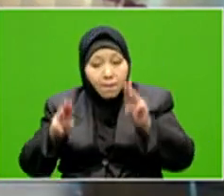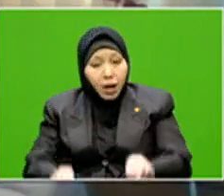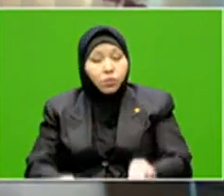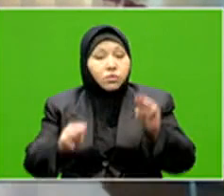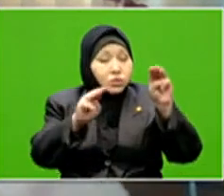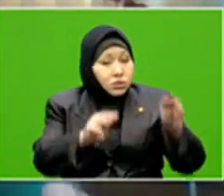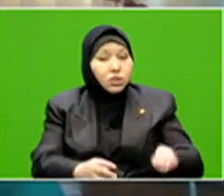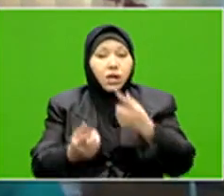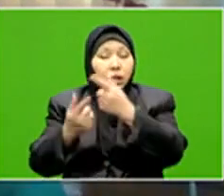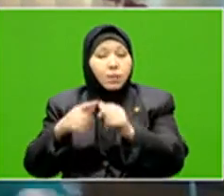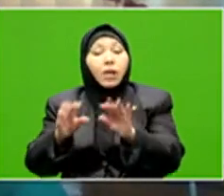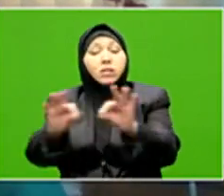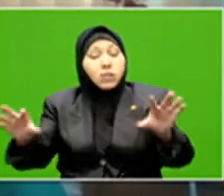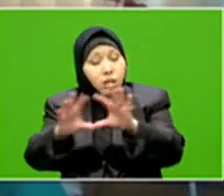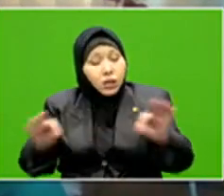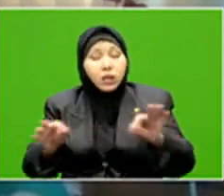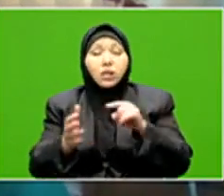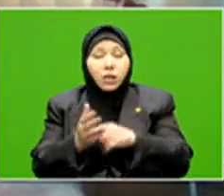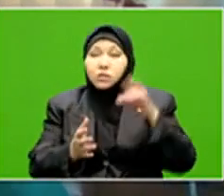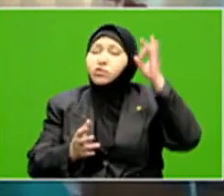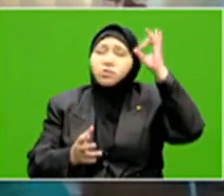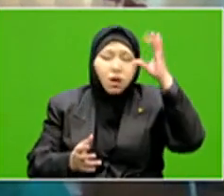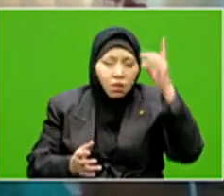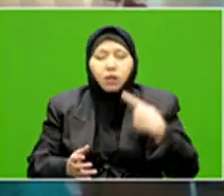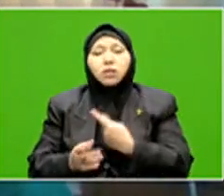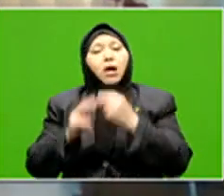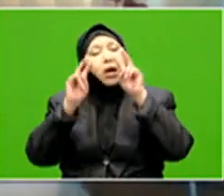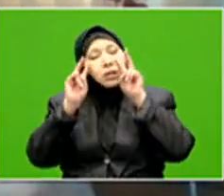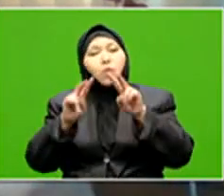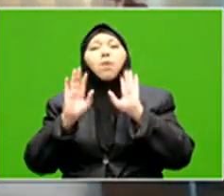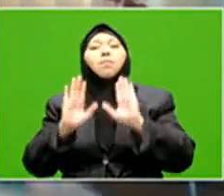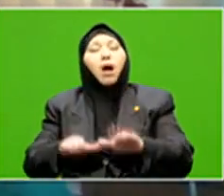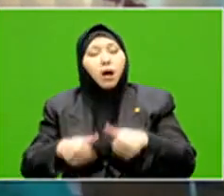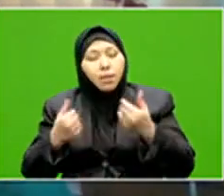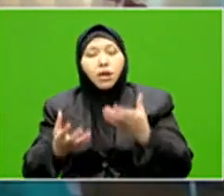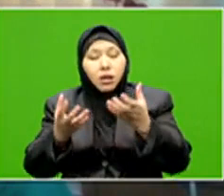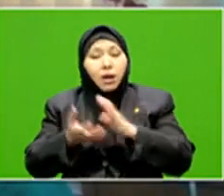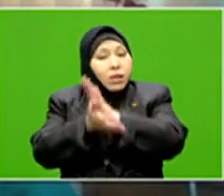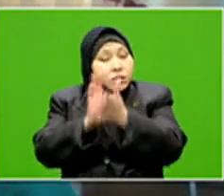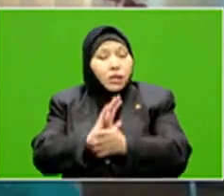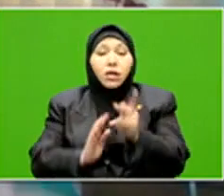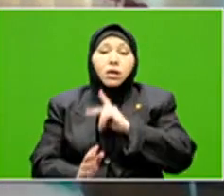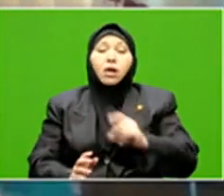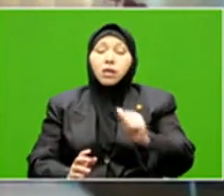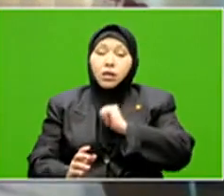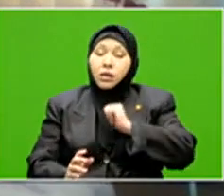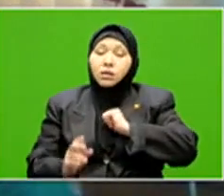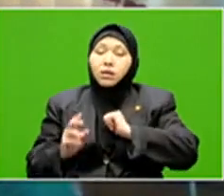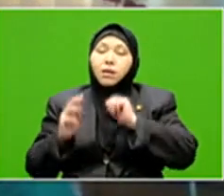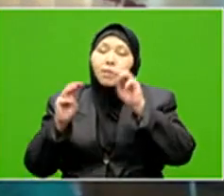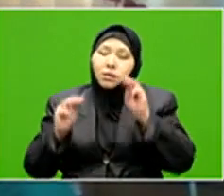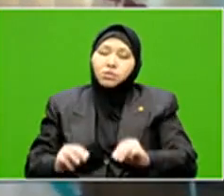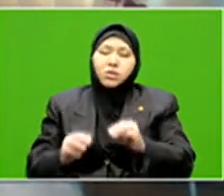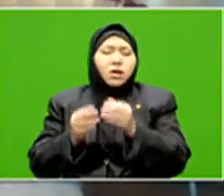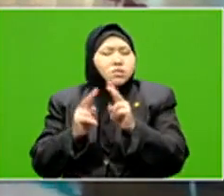mana daripada kisah-kisah inilah insya-Allah kita akan melihat bagaimana untuk menjadikan diri kita umat yang